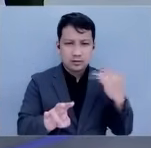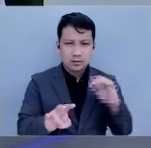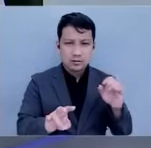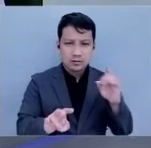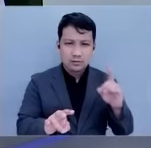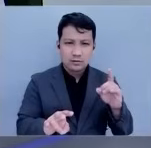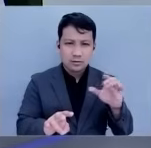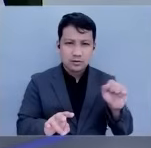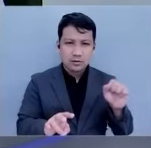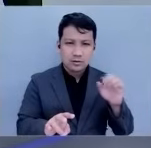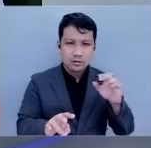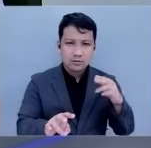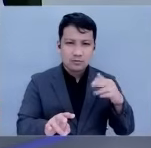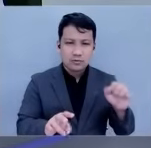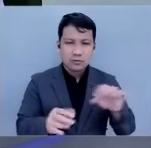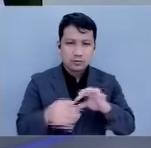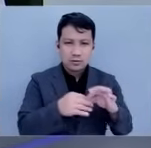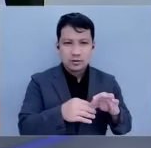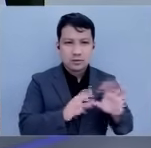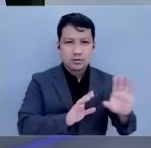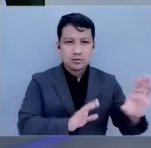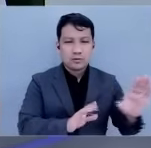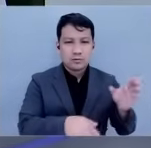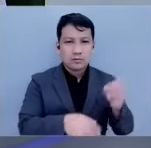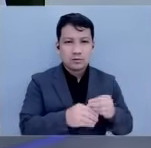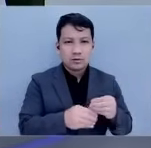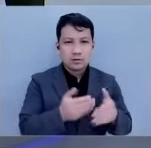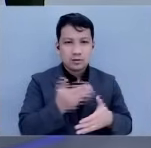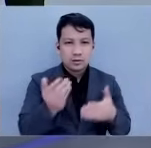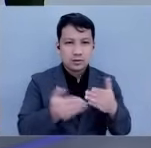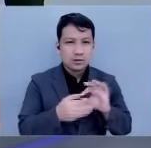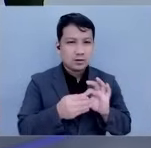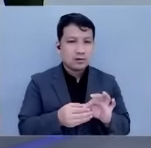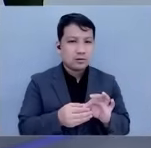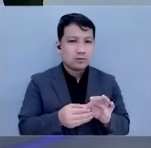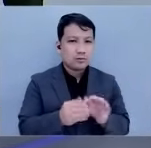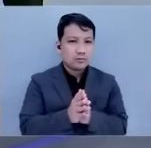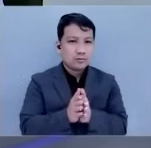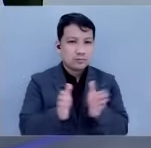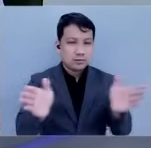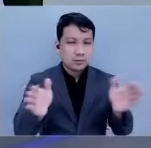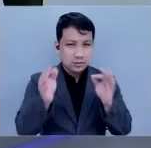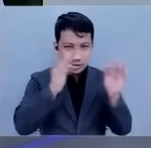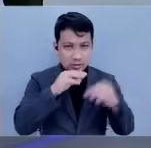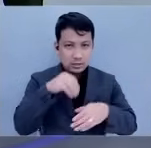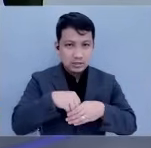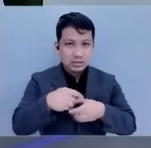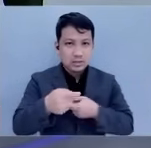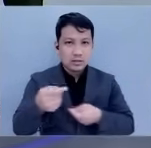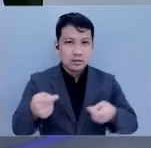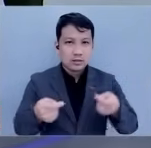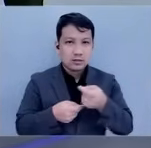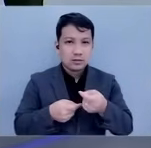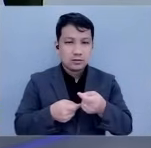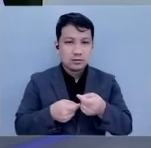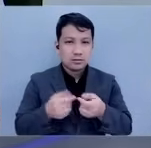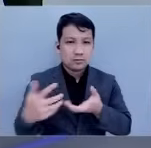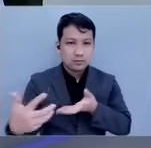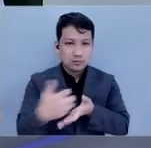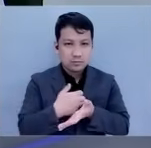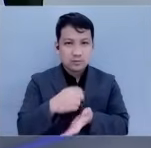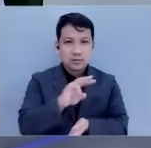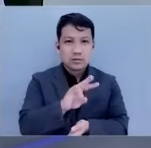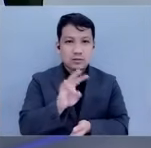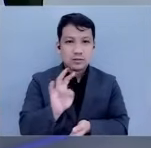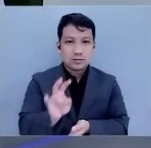Franklin Bukayo. Inukasan sila ng pag-tolerate ng widespread drug trade sa Bilibid at paglikom ng 70